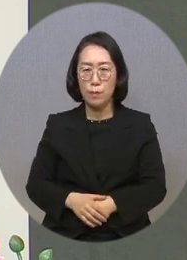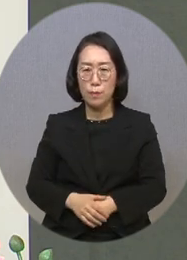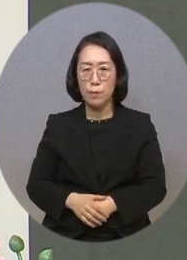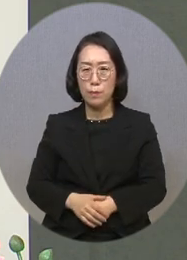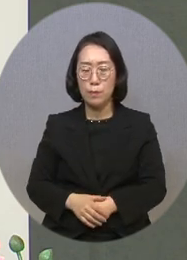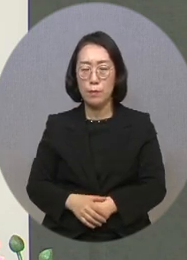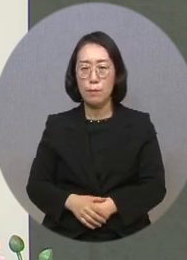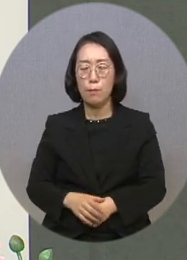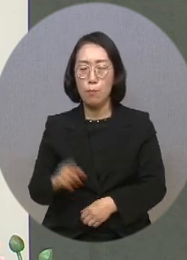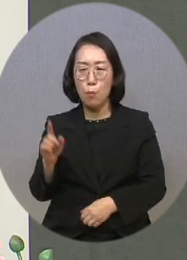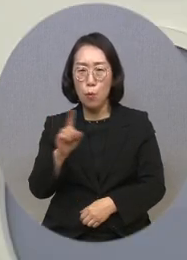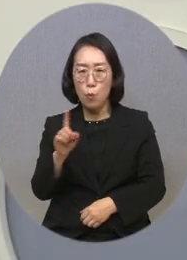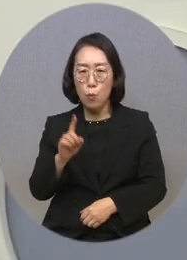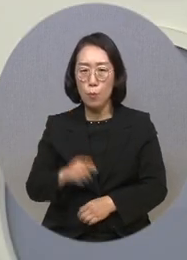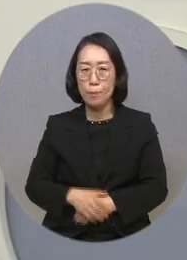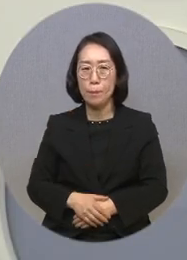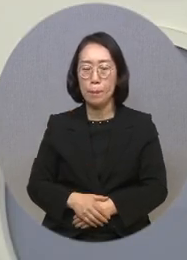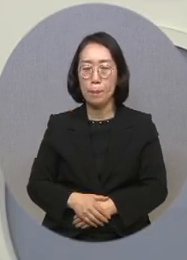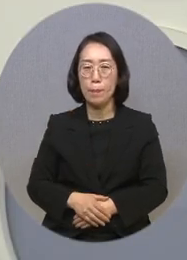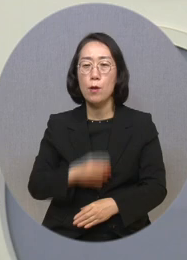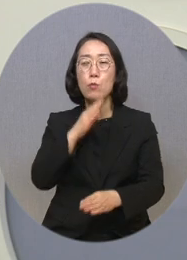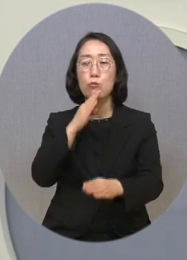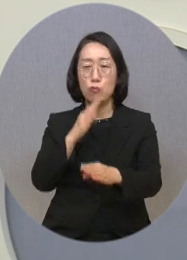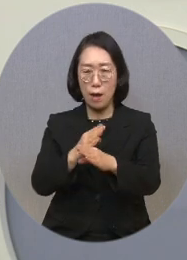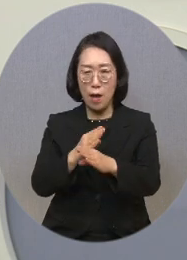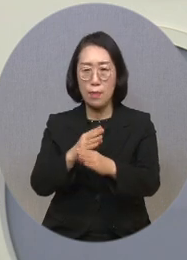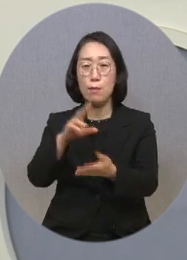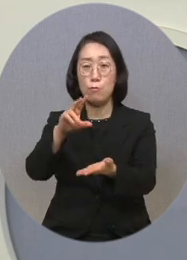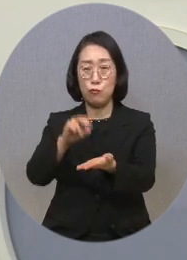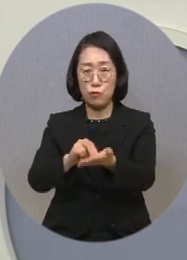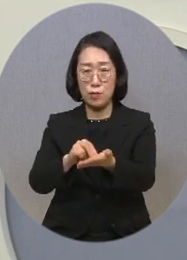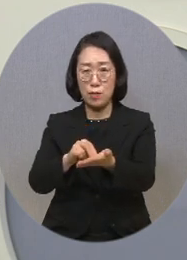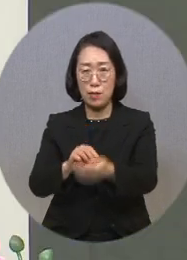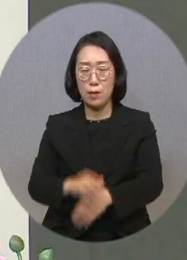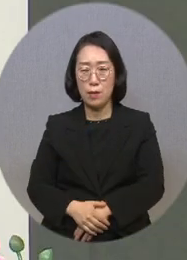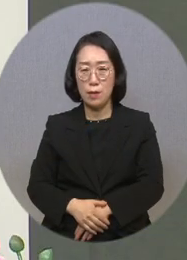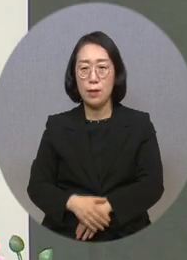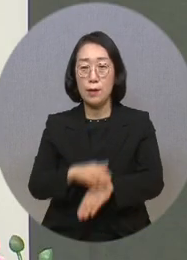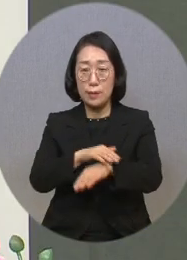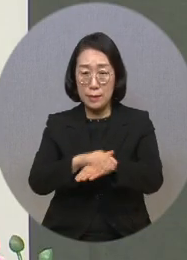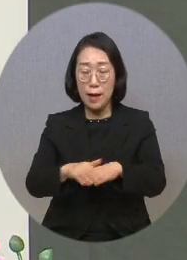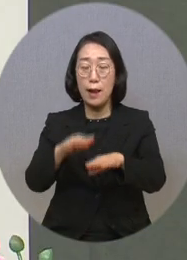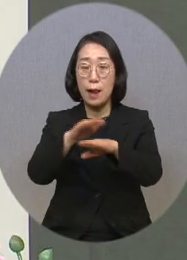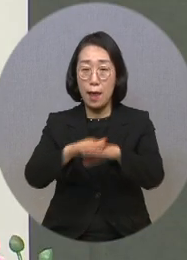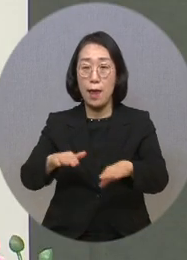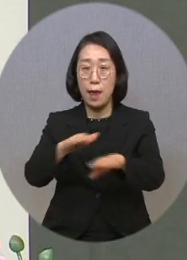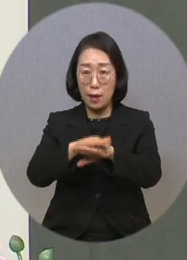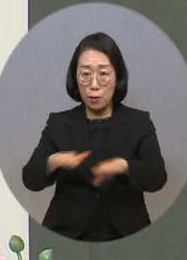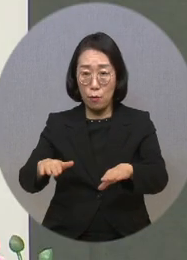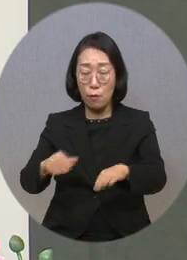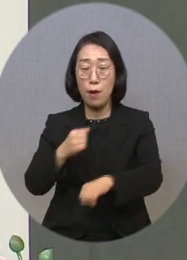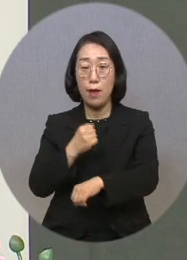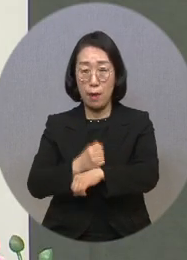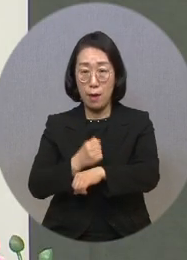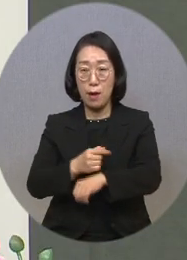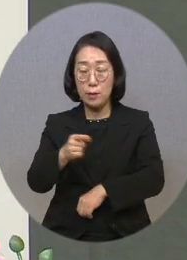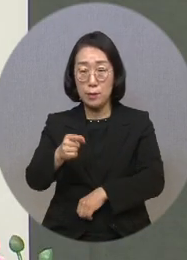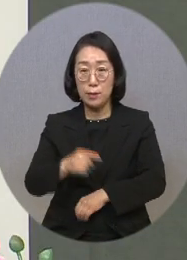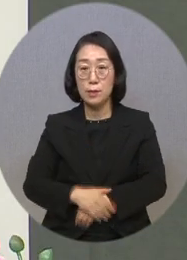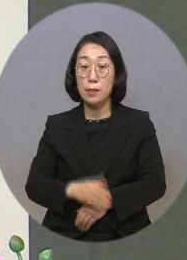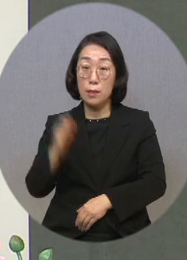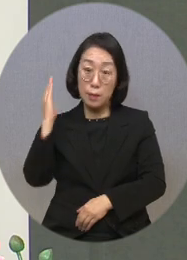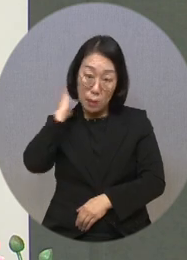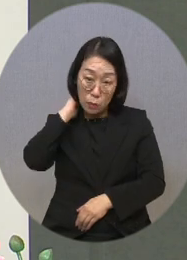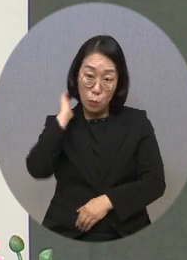할까요? 결국은 이 남북 문제가 잘 풀어가야만이 그